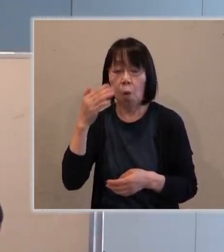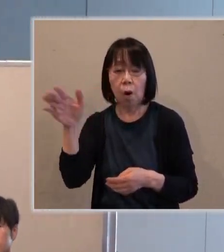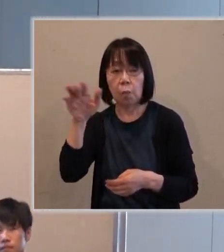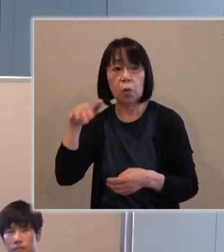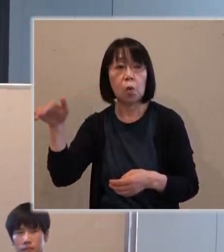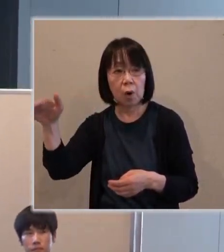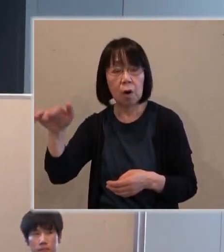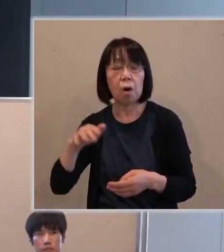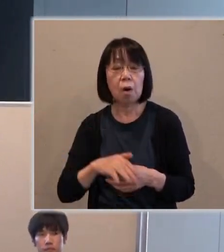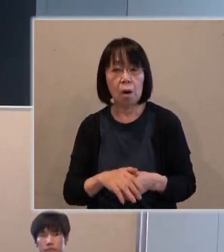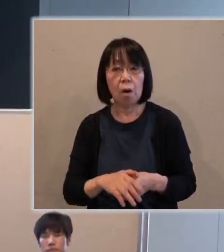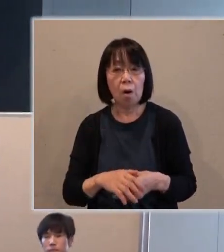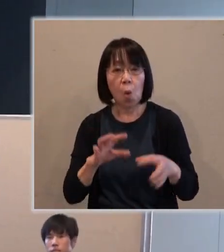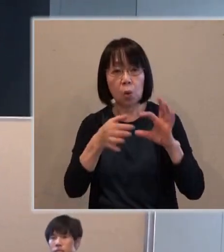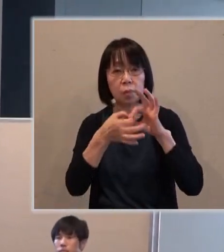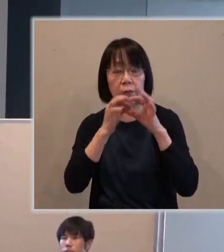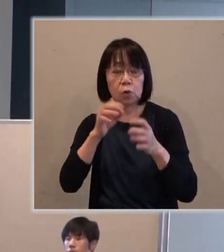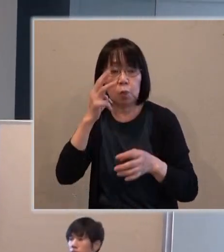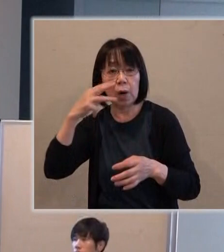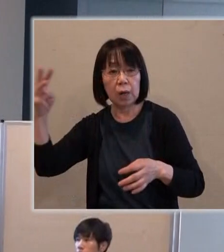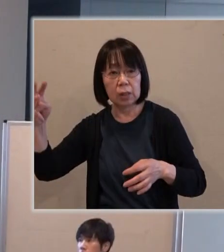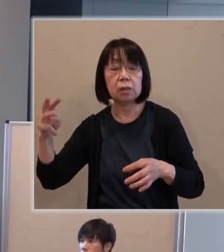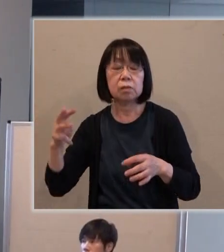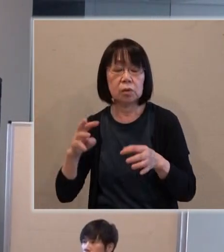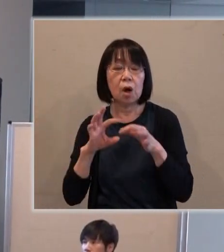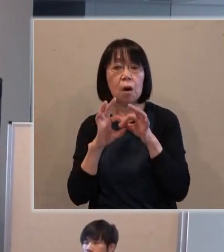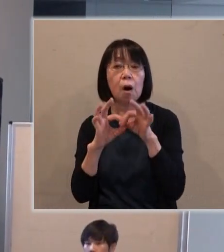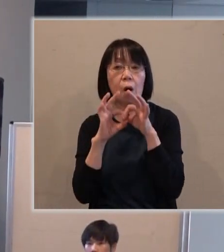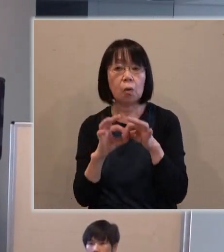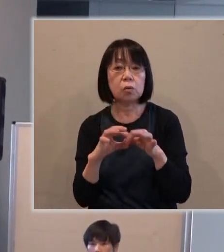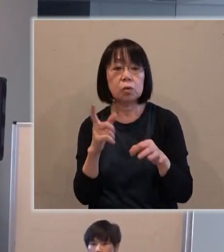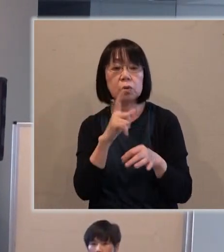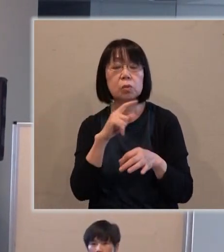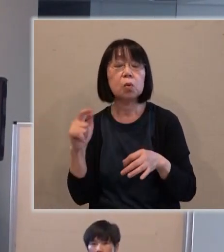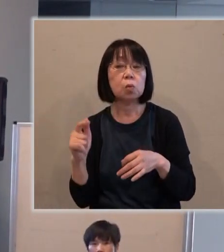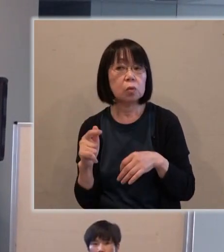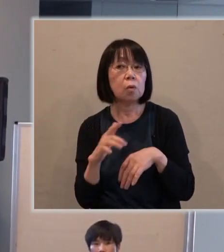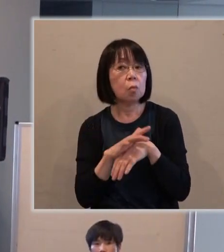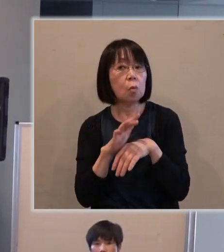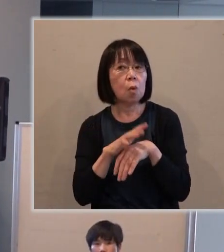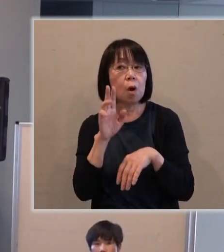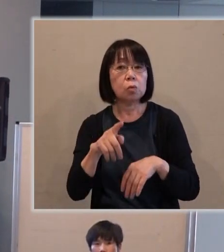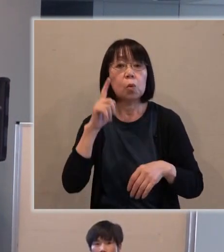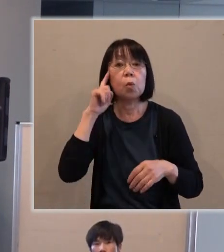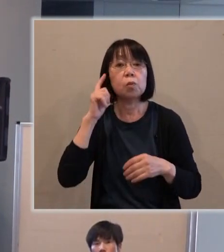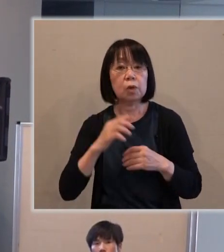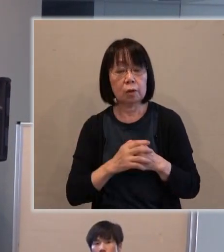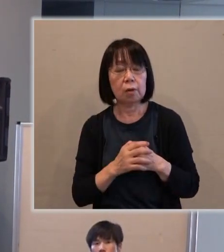リンピック・パラリンピックに関わるっていうのは、僕は結構いろんなチャンスがあると思ってて、これはもちろん